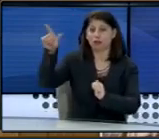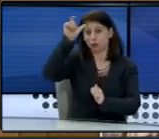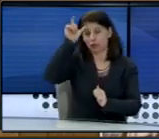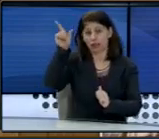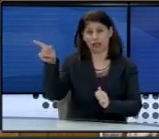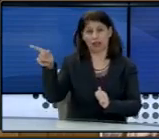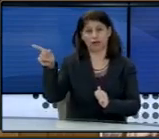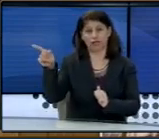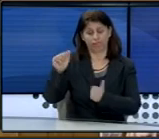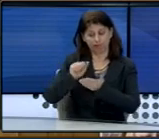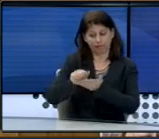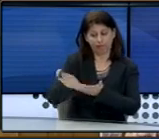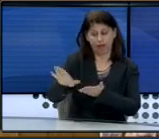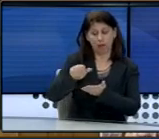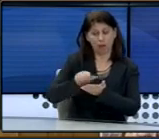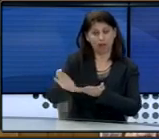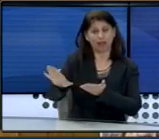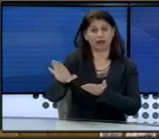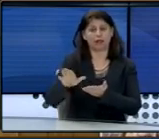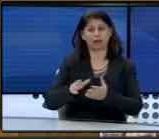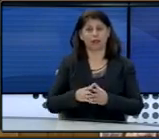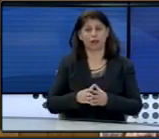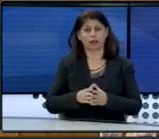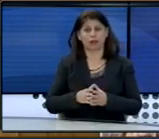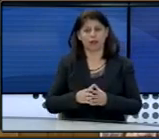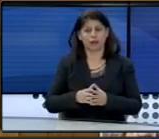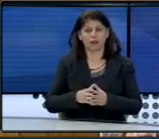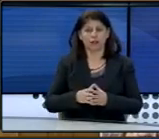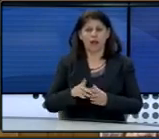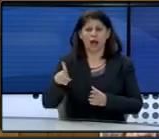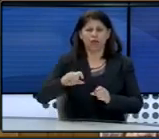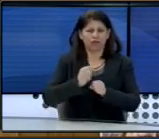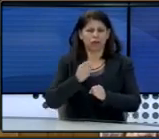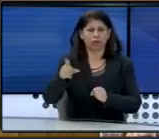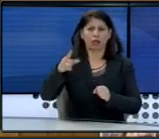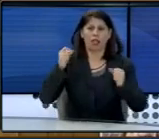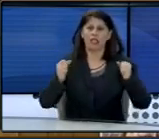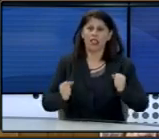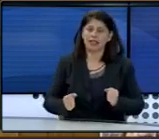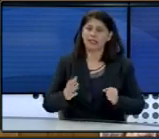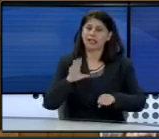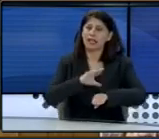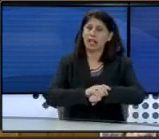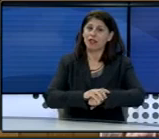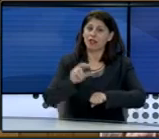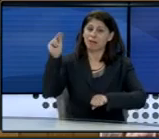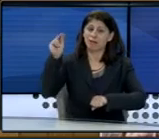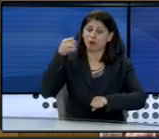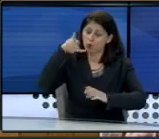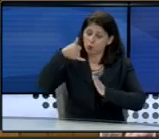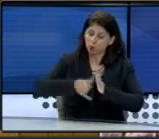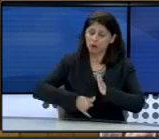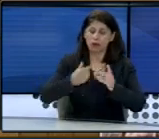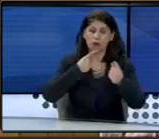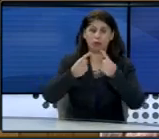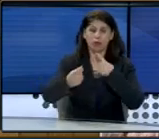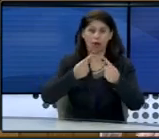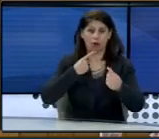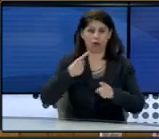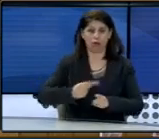να απομακρυνθεί από τις μαξιμαλιστικές της θέσεις και να δεσμευθεί σε έναν ουσιαστικό διάλογο με την